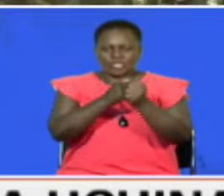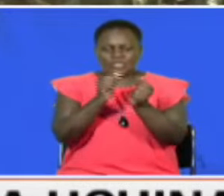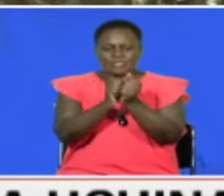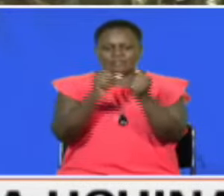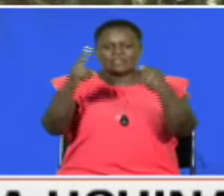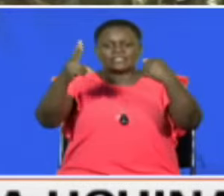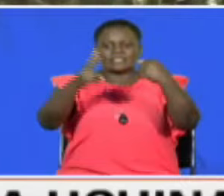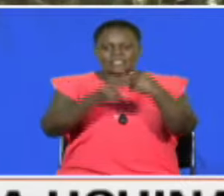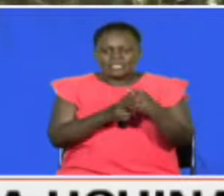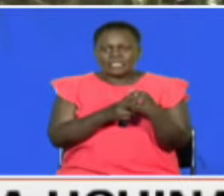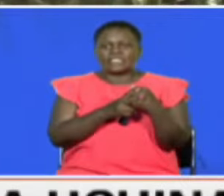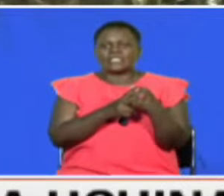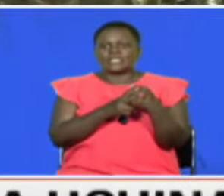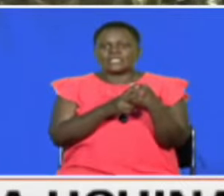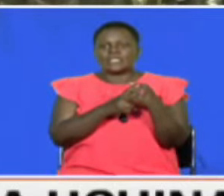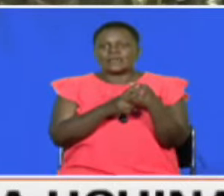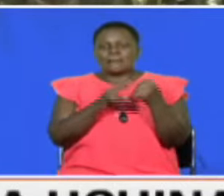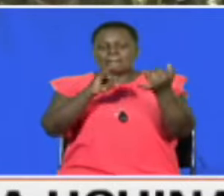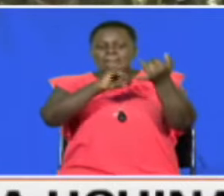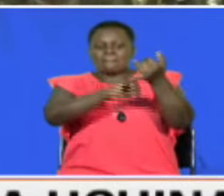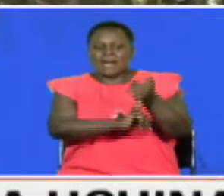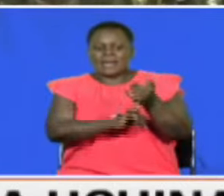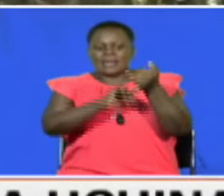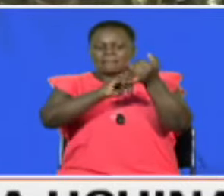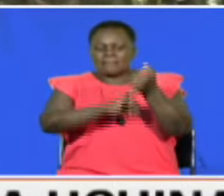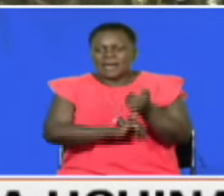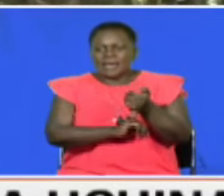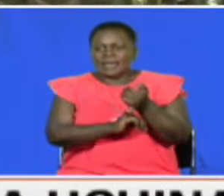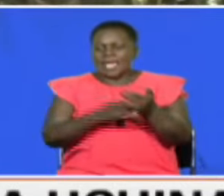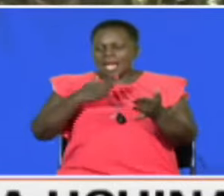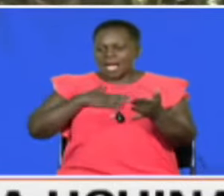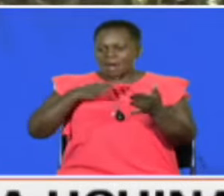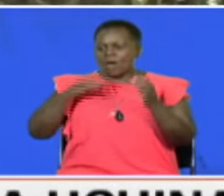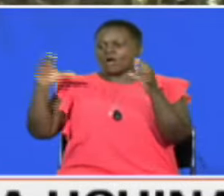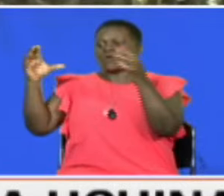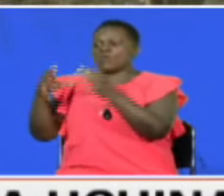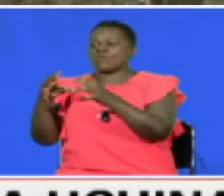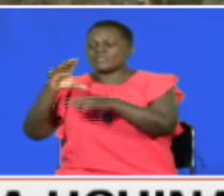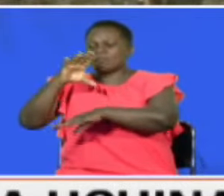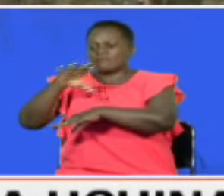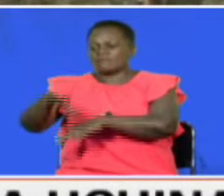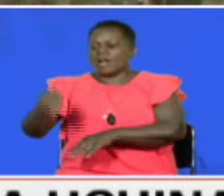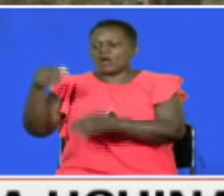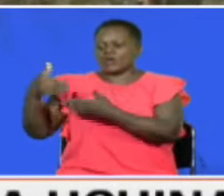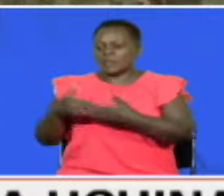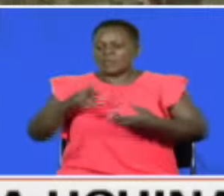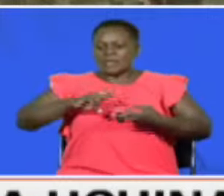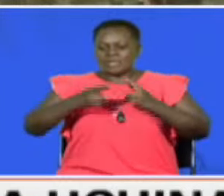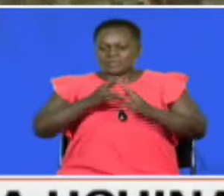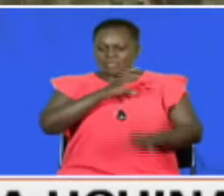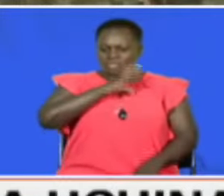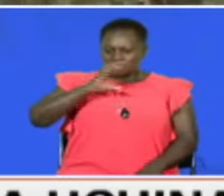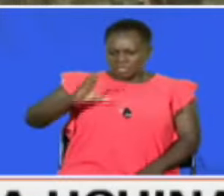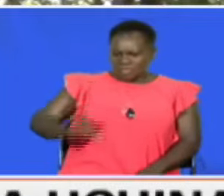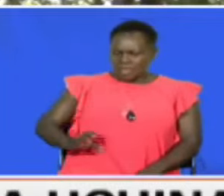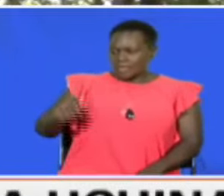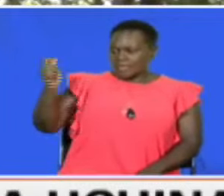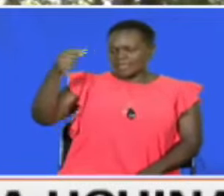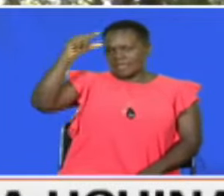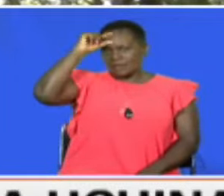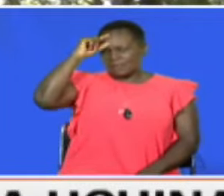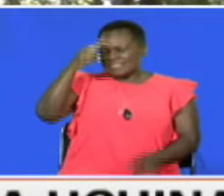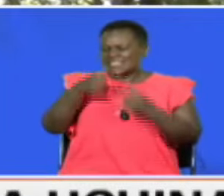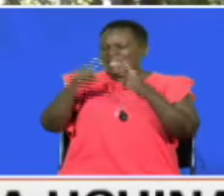iliyopita, walikuwa wameoana na jamii za kwetu na tukapatikana mtoto. Uhusiano wa China na serikali ya Kenya